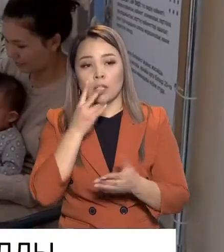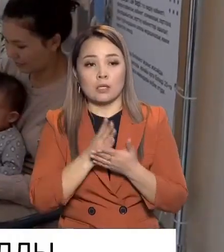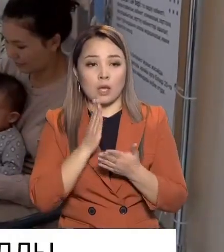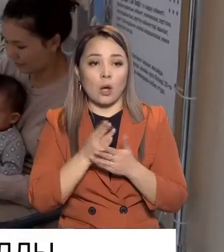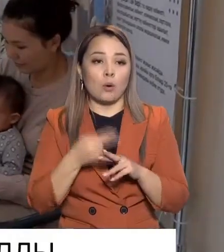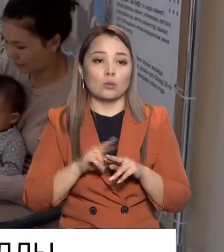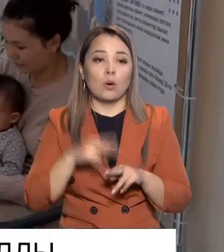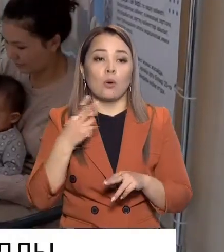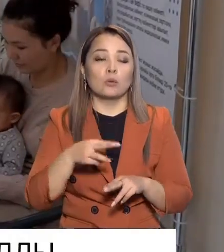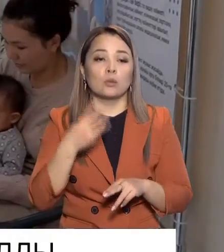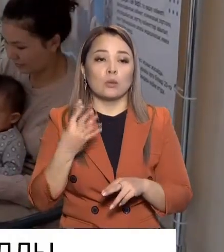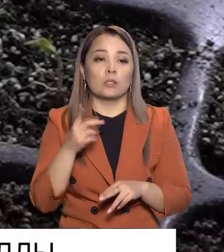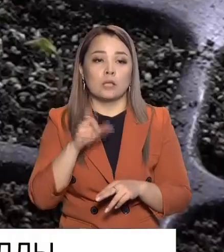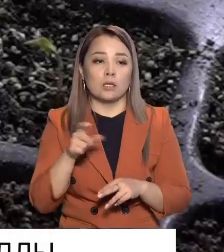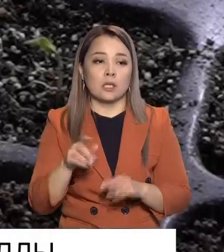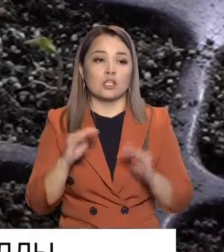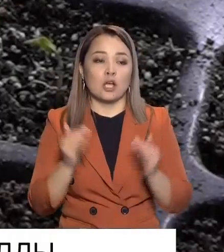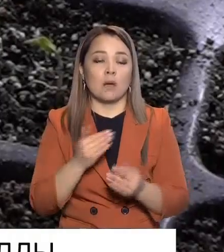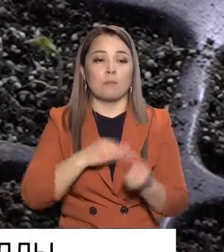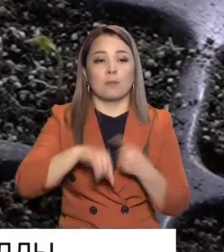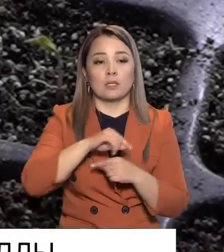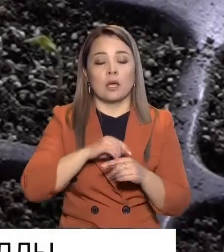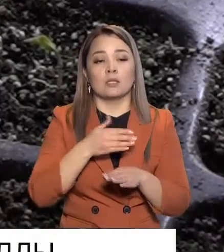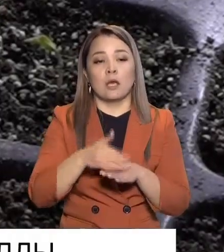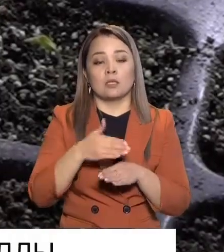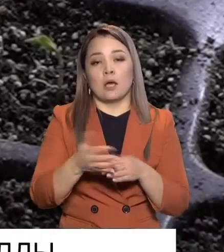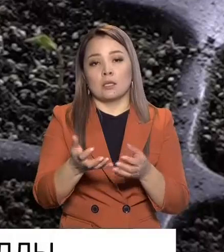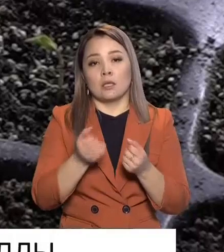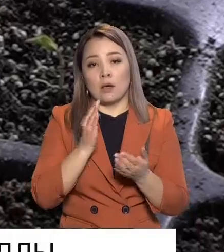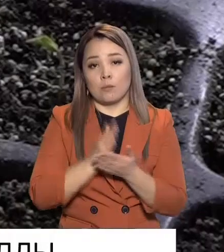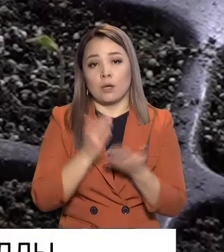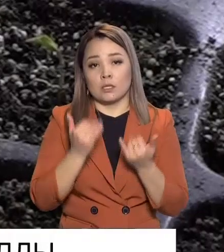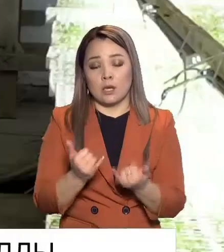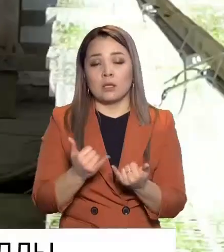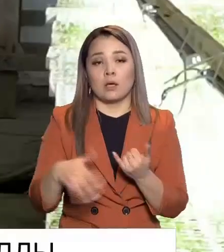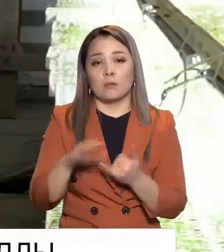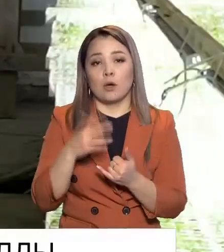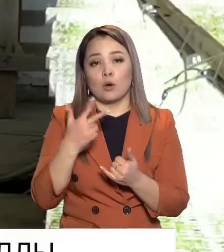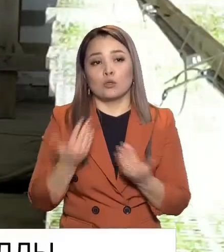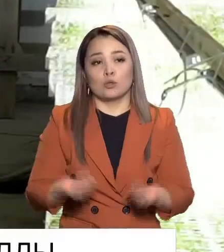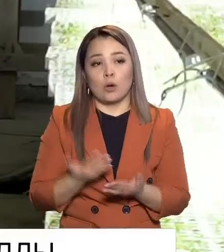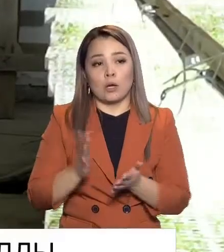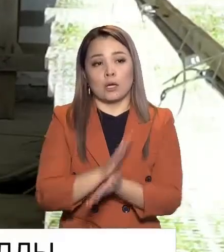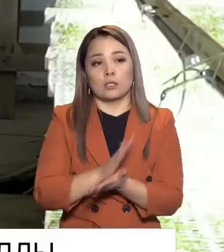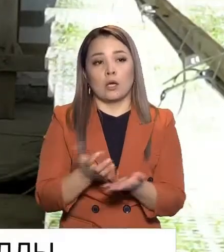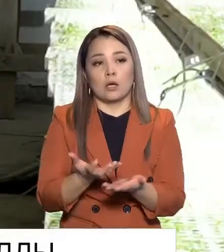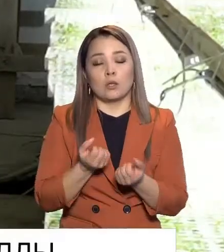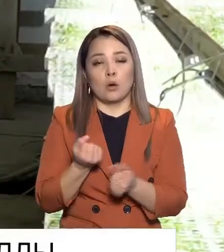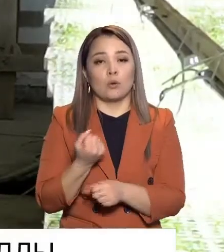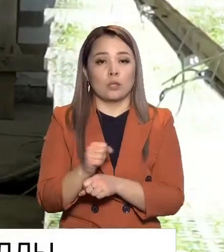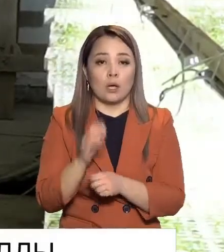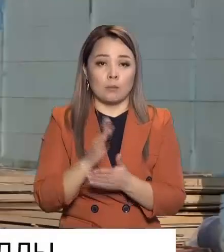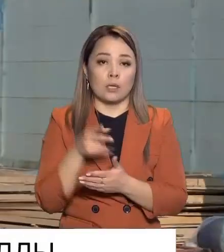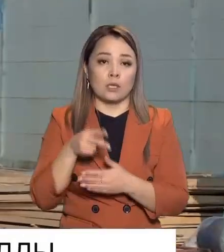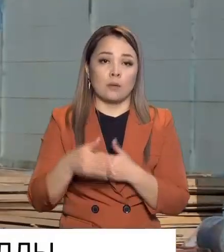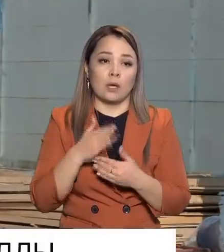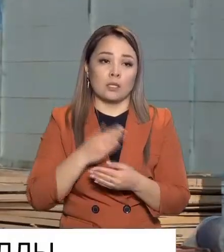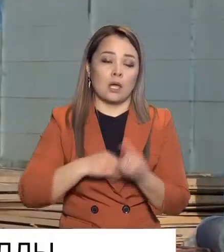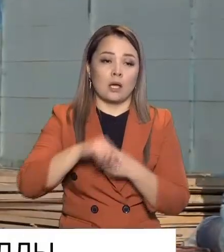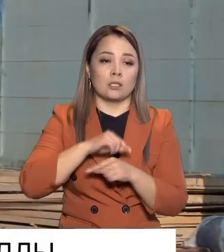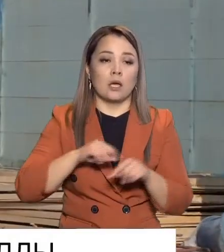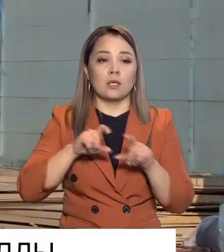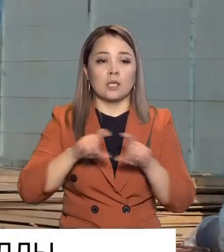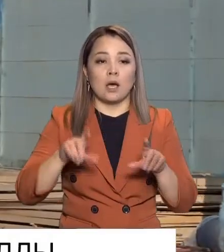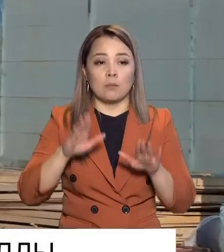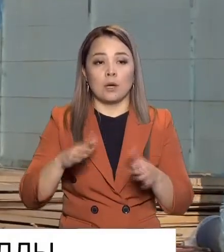Былтыр 34 адам шағын несие алып кәсіп бастады. Тағы 3 тұрғын грант ұтты. Бүгінде ауданда 2000-нан астам кәсіпкерлік нысан бар.